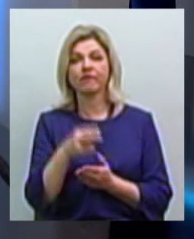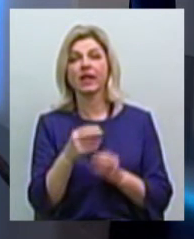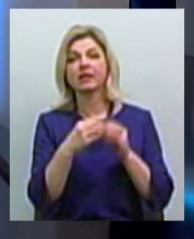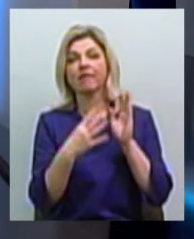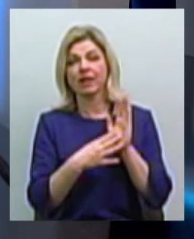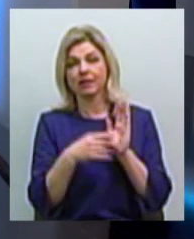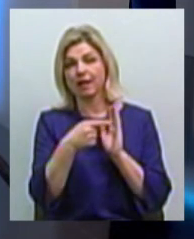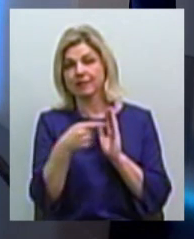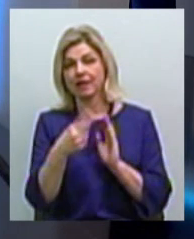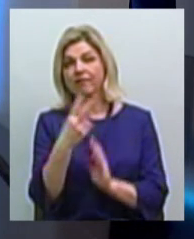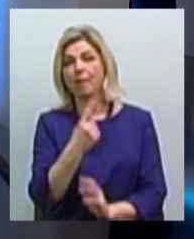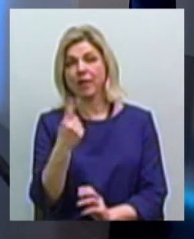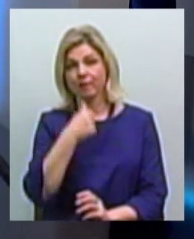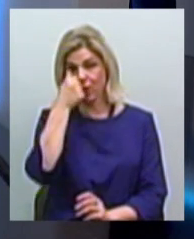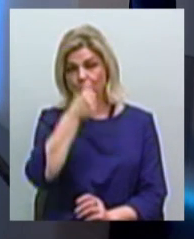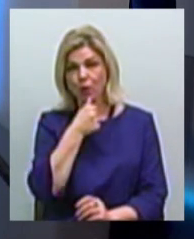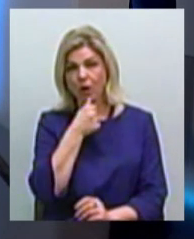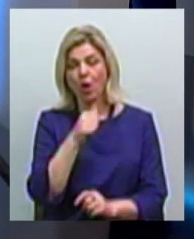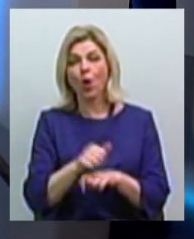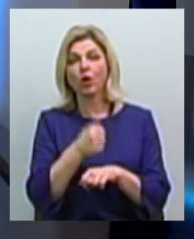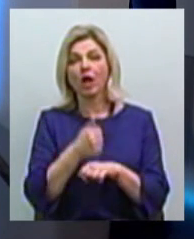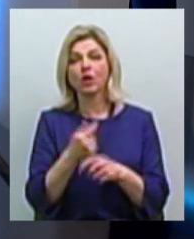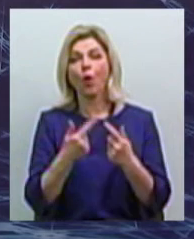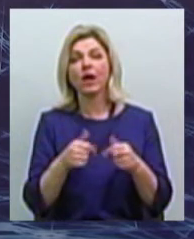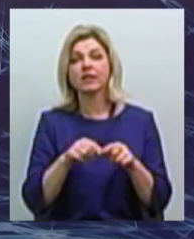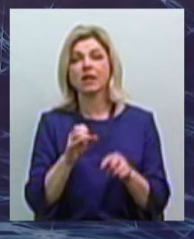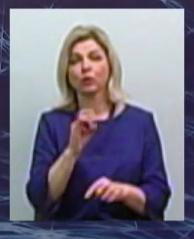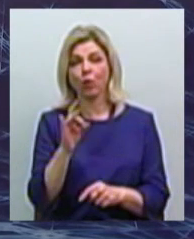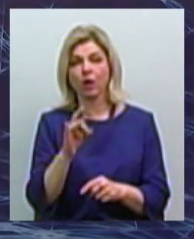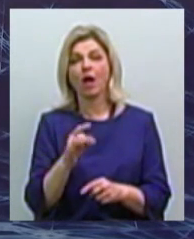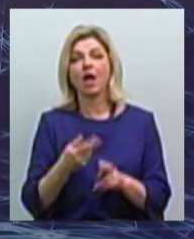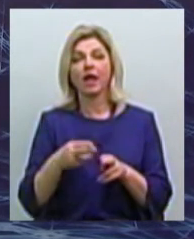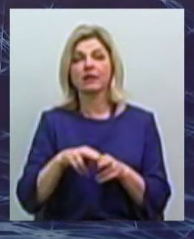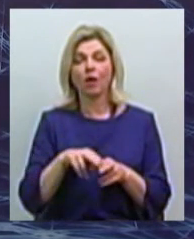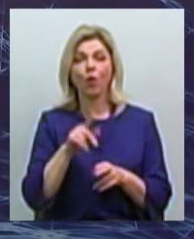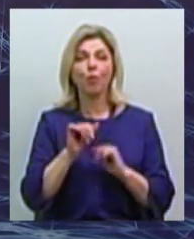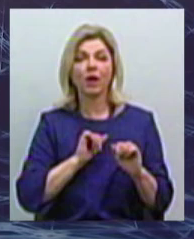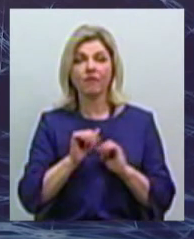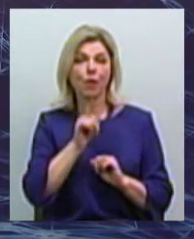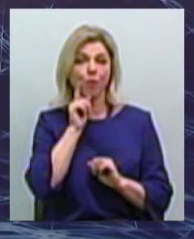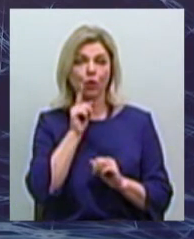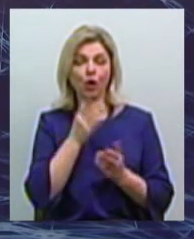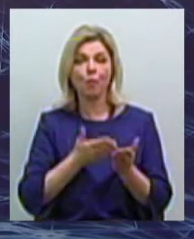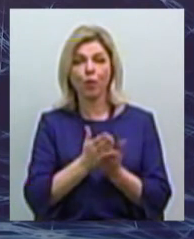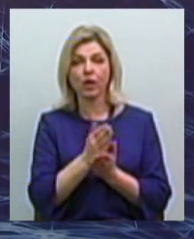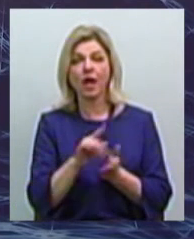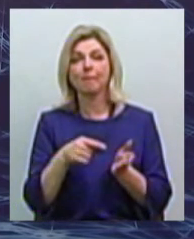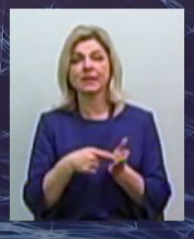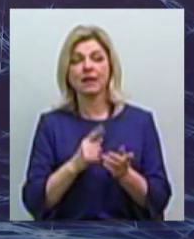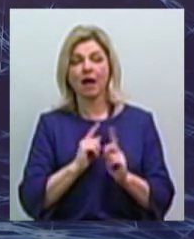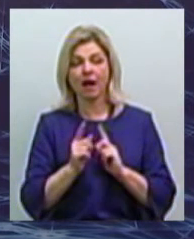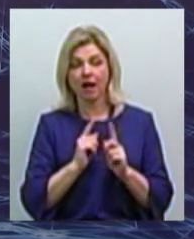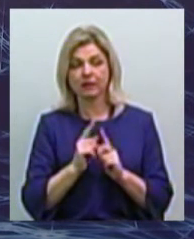2019-2021 роки. І основними організаторами проєкту виступили це Управління молодіжної політики Миколаївської міської ради,